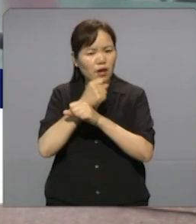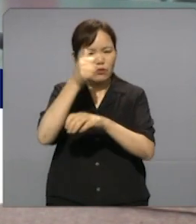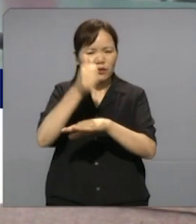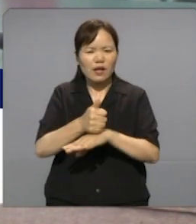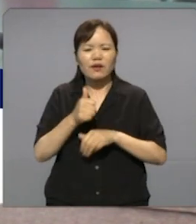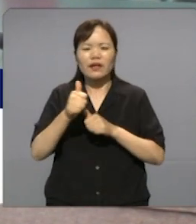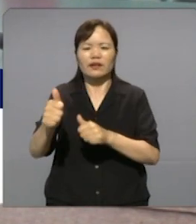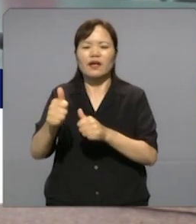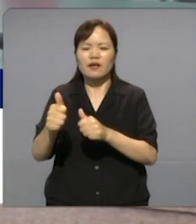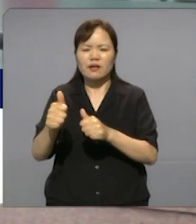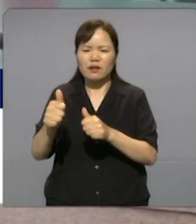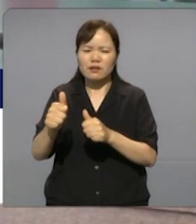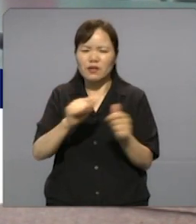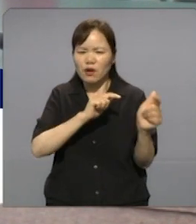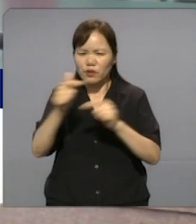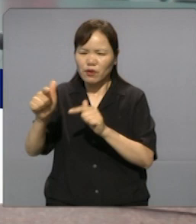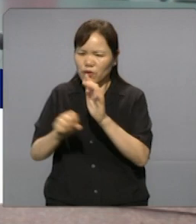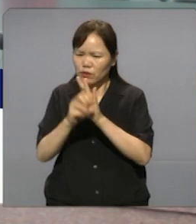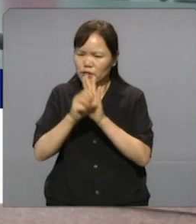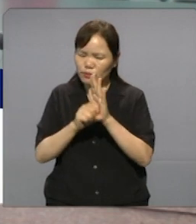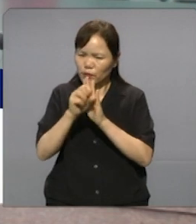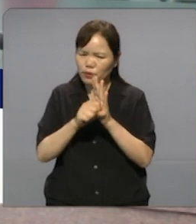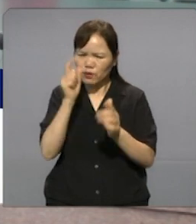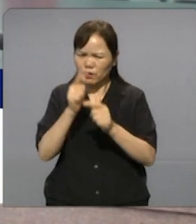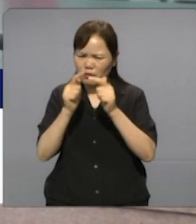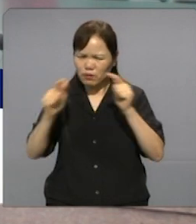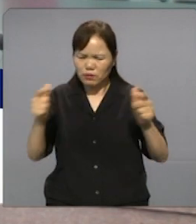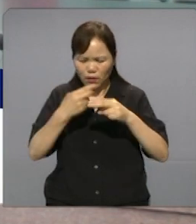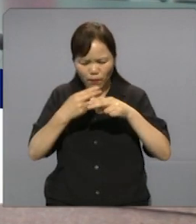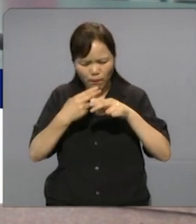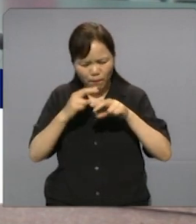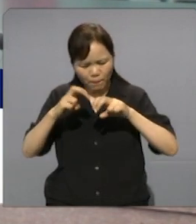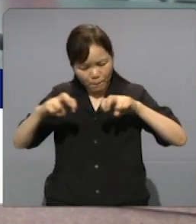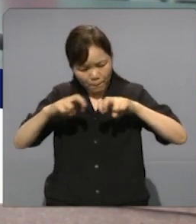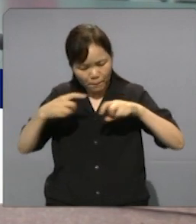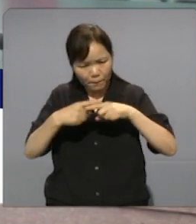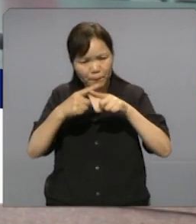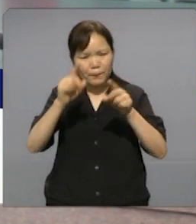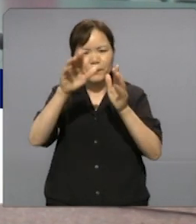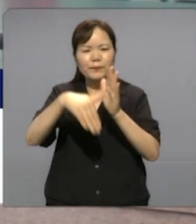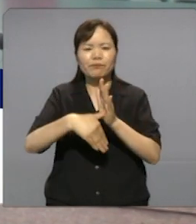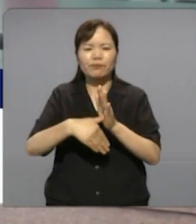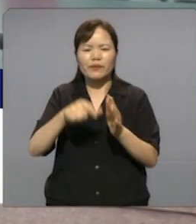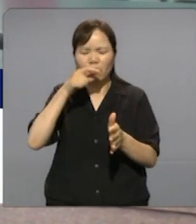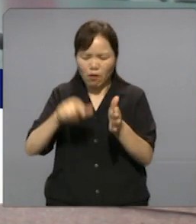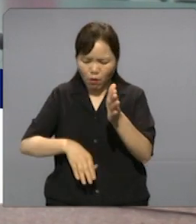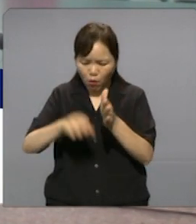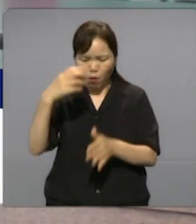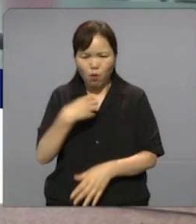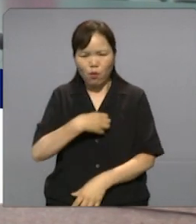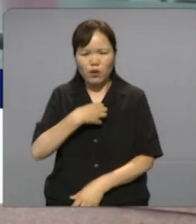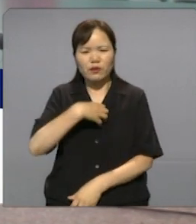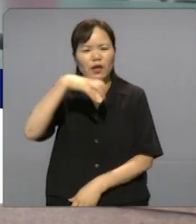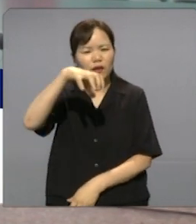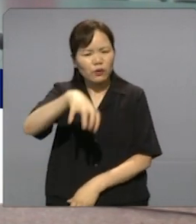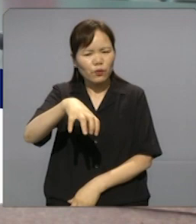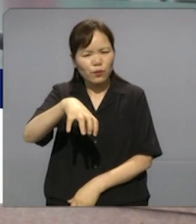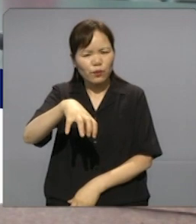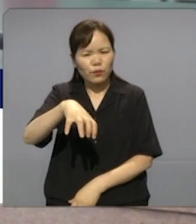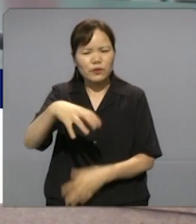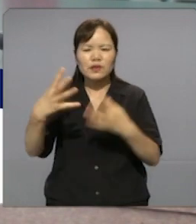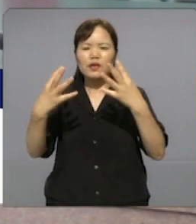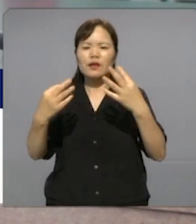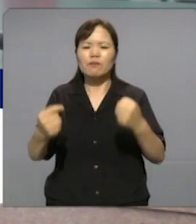지표 그리고 사회 경제적인 지표를 다각적으로 분석을 했을 때 침수가 우려되는 지역으로